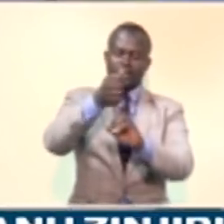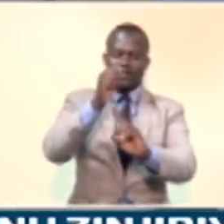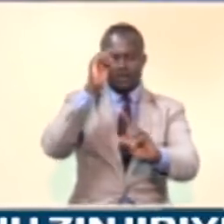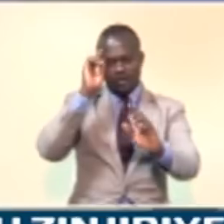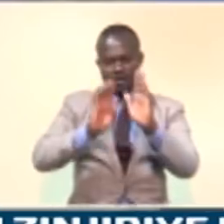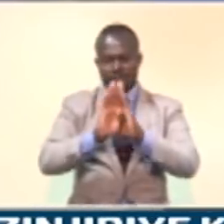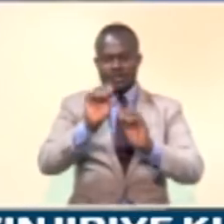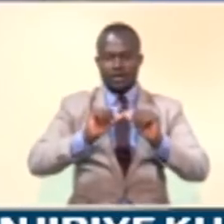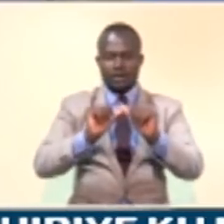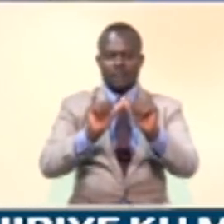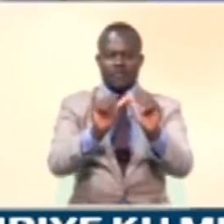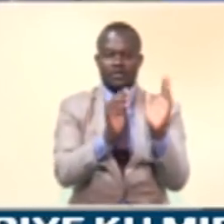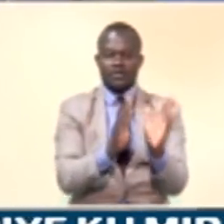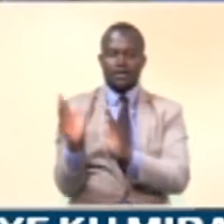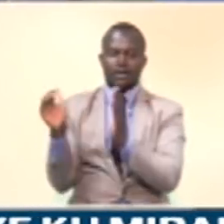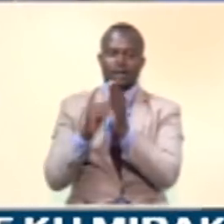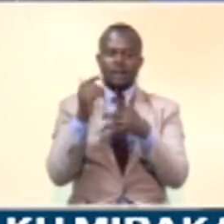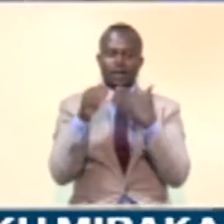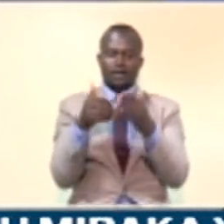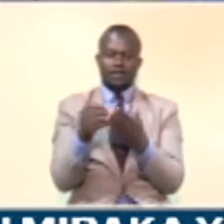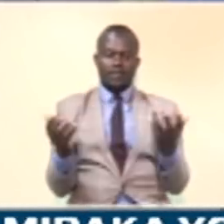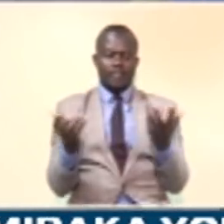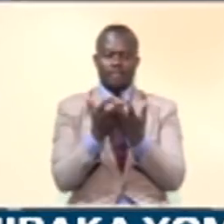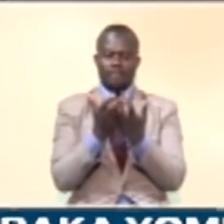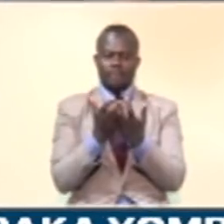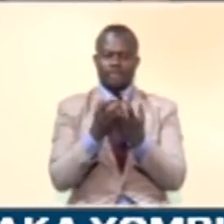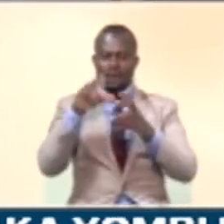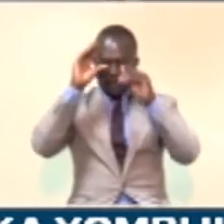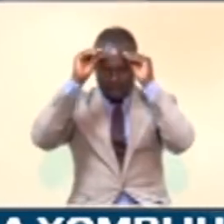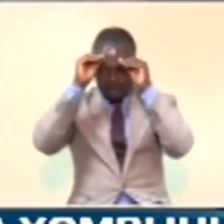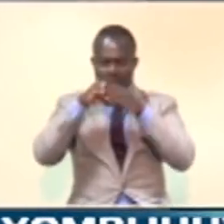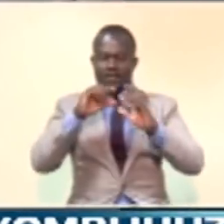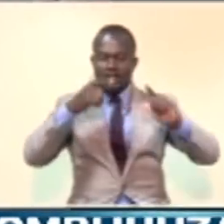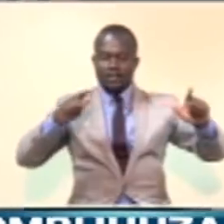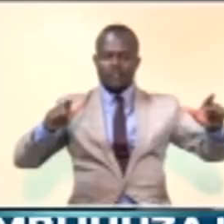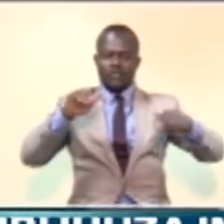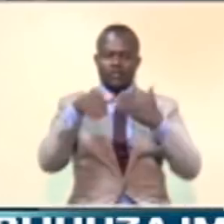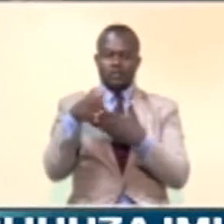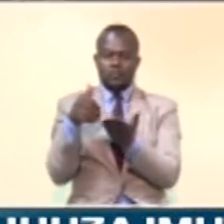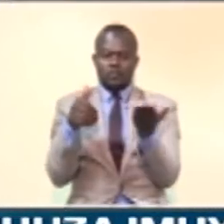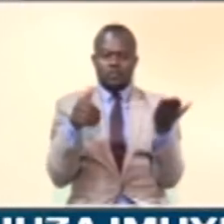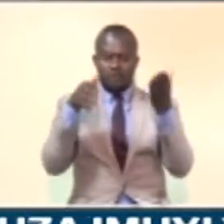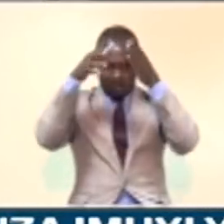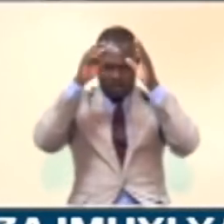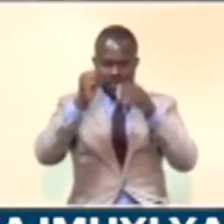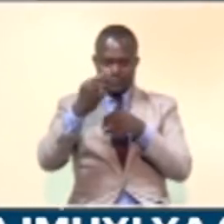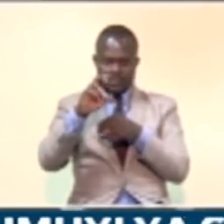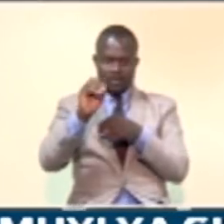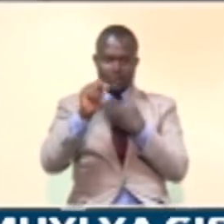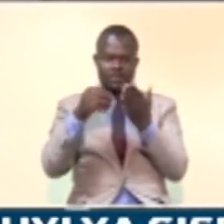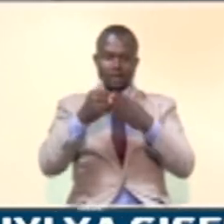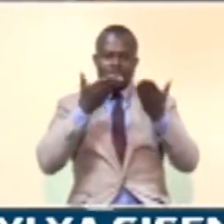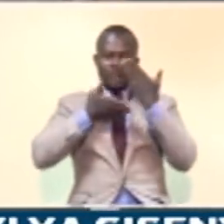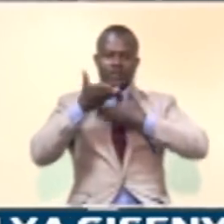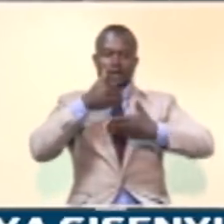rirambye hateganijwe kandi bijyanye no kwiga indimi. Muri IPRC Tumba kandi Perezida Macron yaganiriye